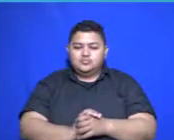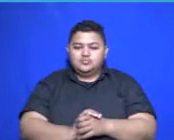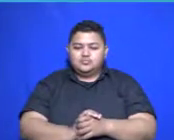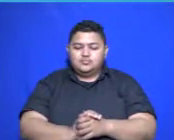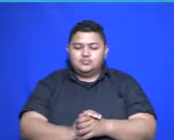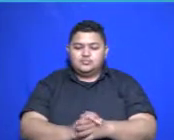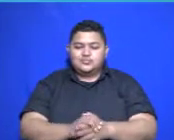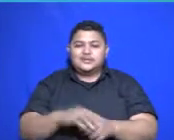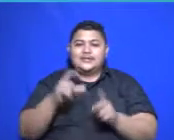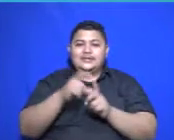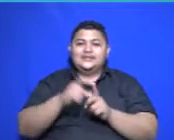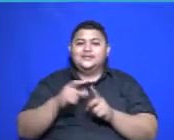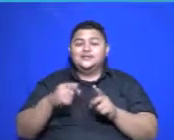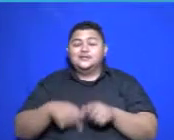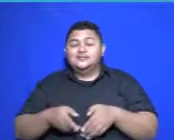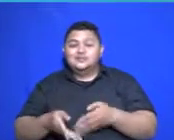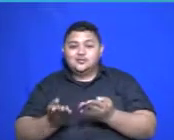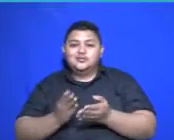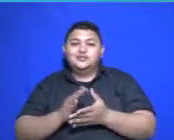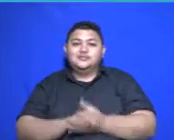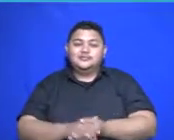Desember. Ini sudah dipabrikasi.